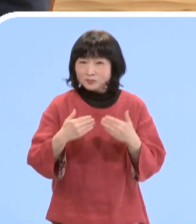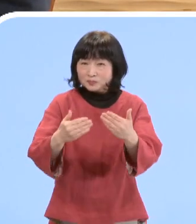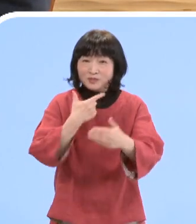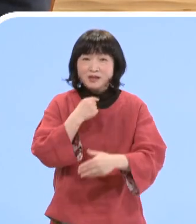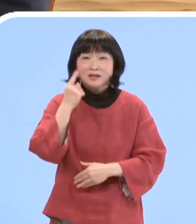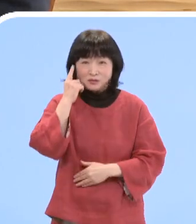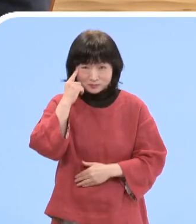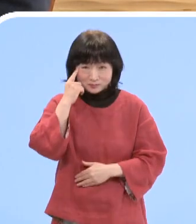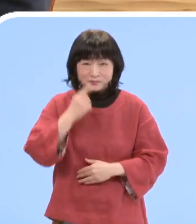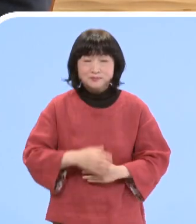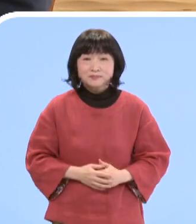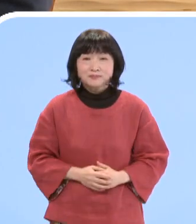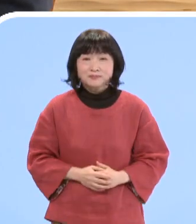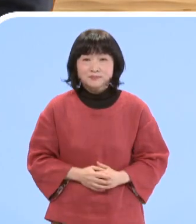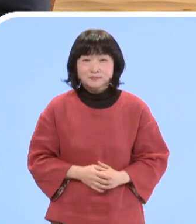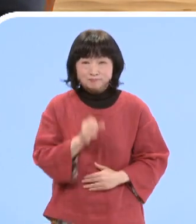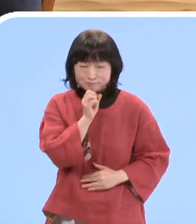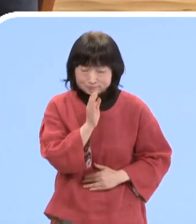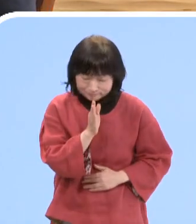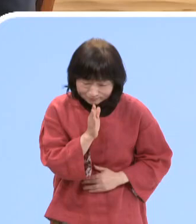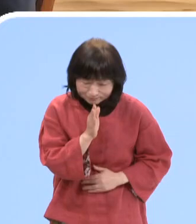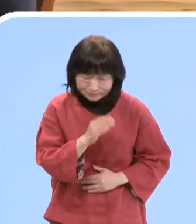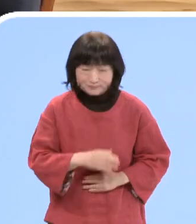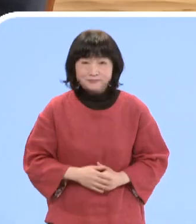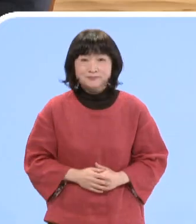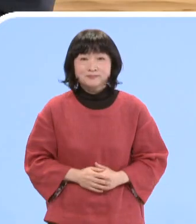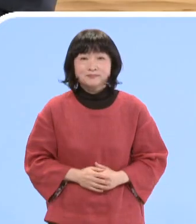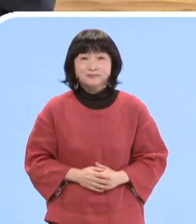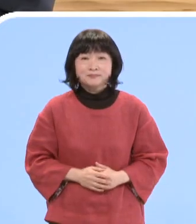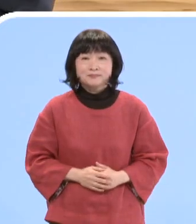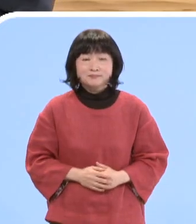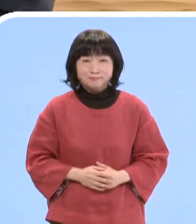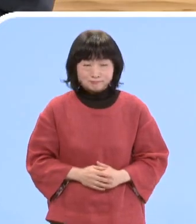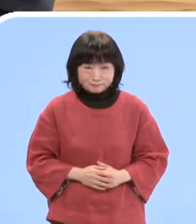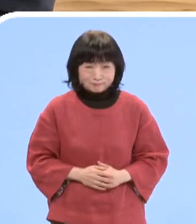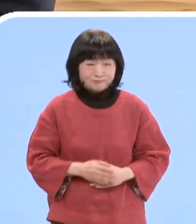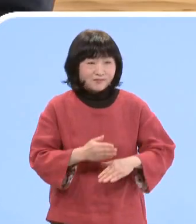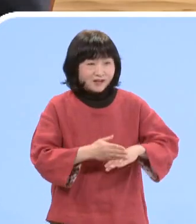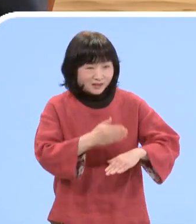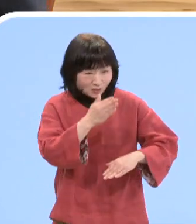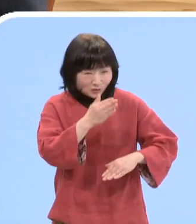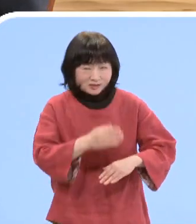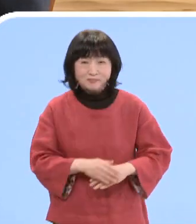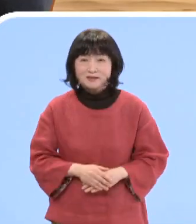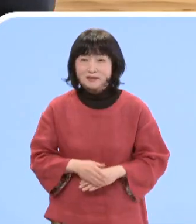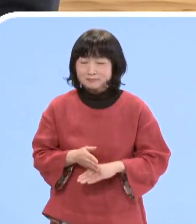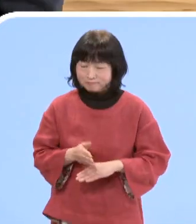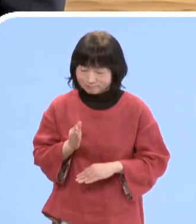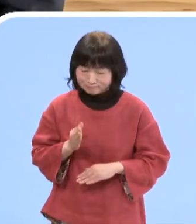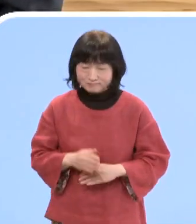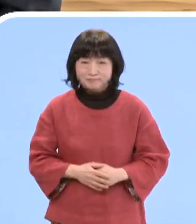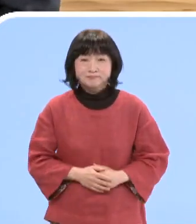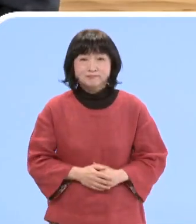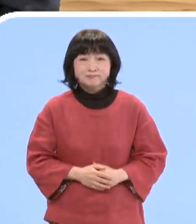りますので、どうぞよろしくお願いをいたします。 知事ありがとうございました、 はい、ありがとうございました。